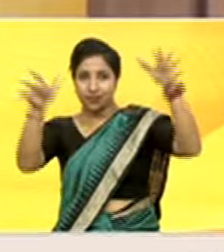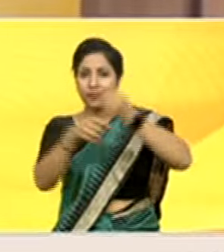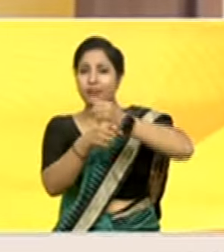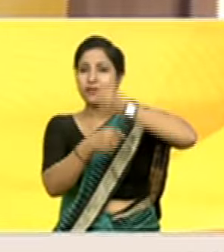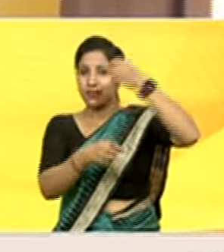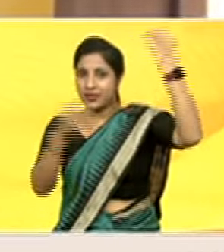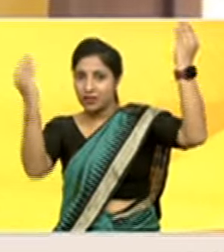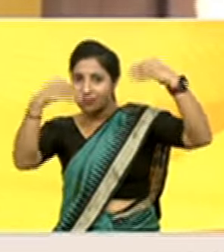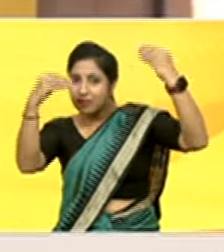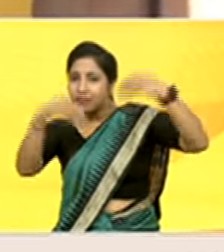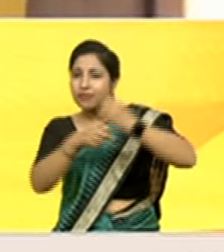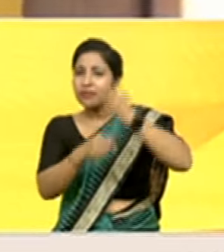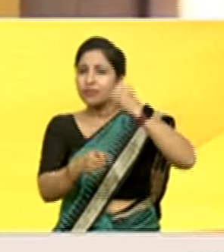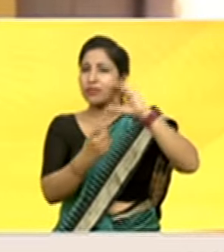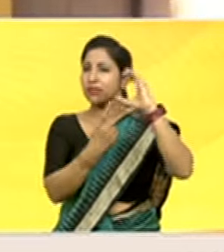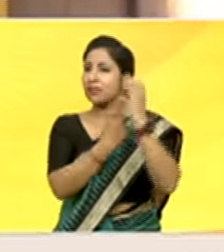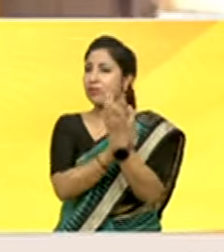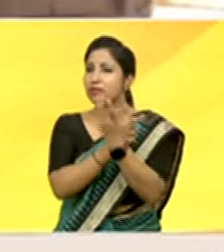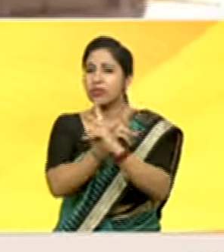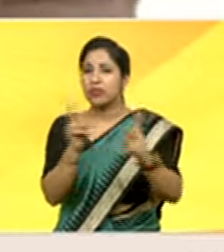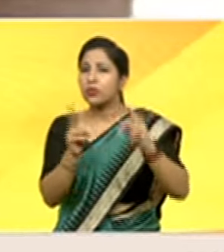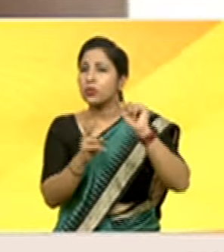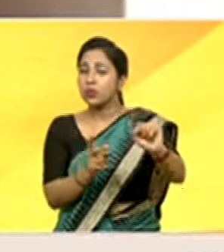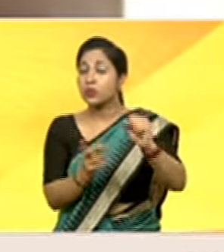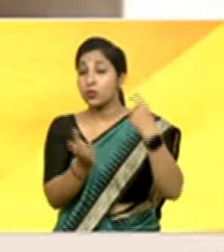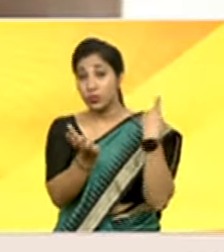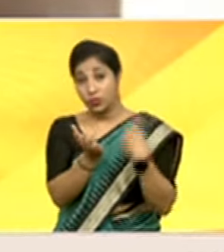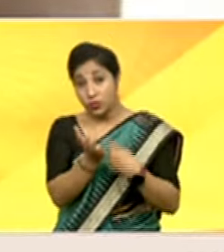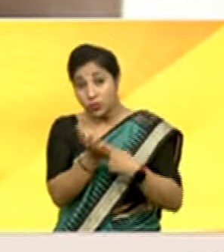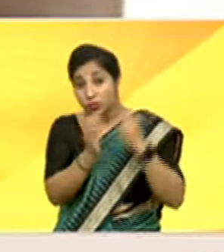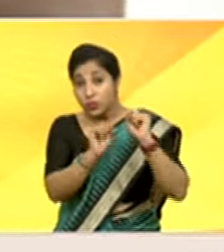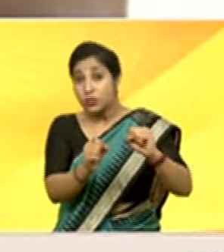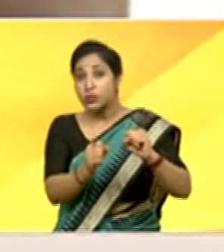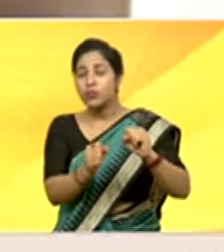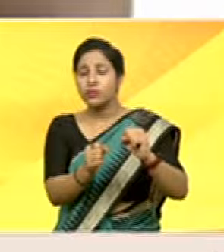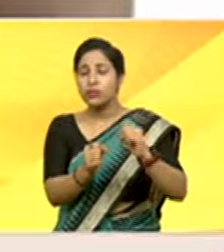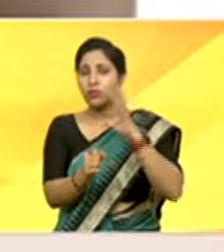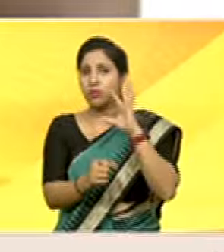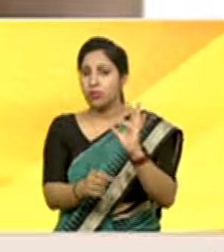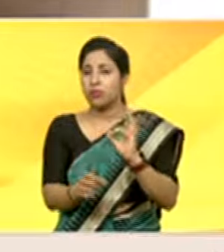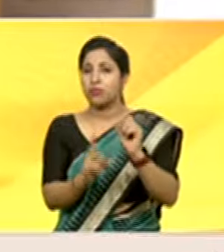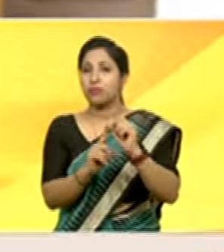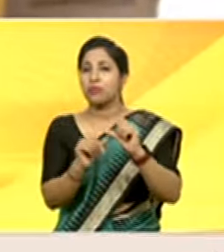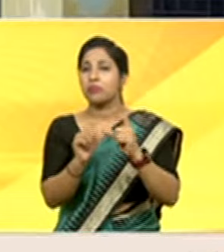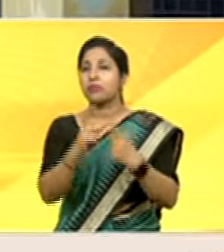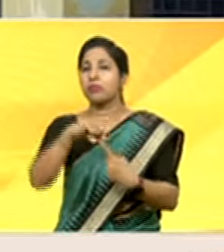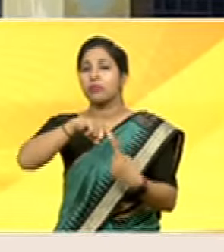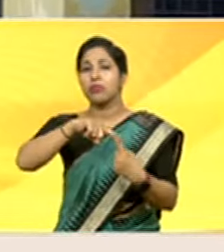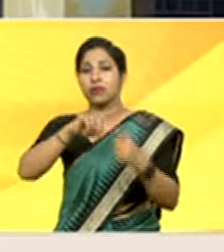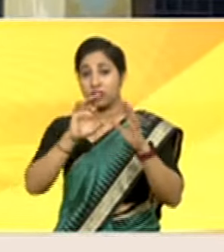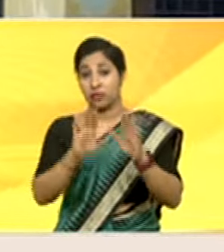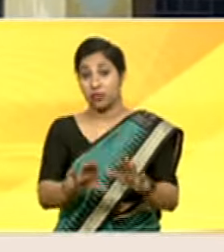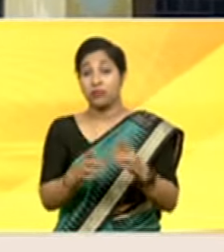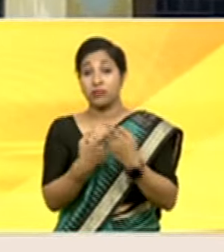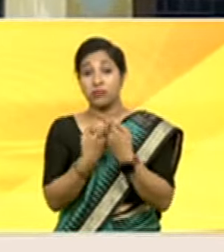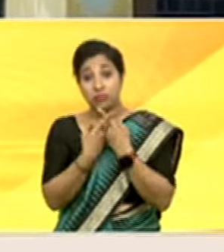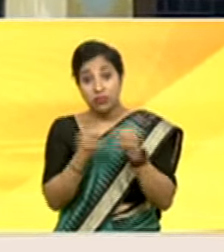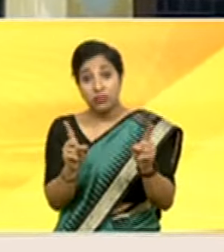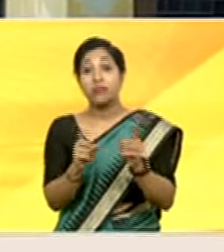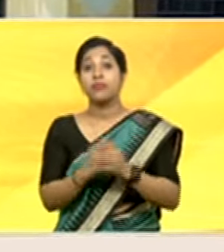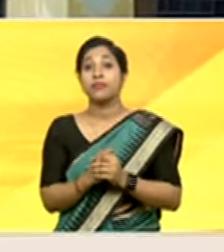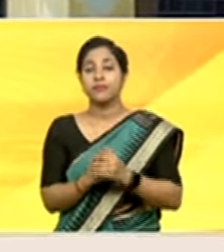कई परंपराओं और विदी विधान का एहम हिस्सा होते हैं लेकिन